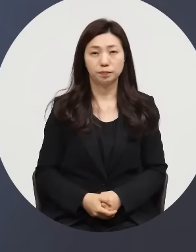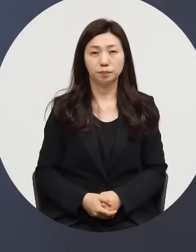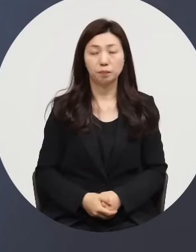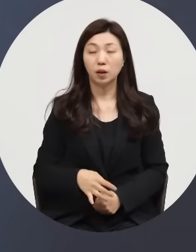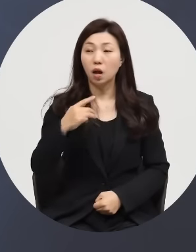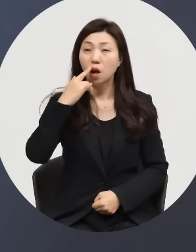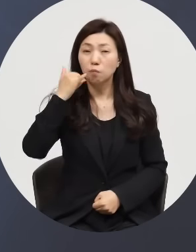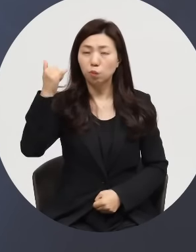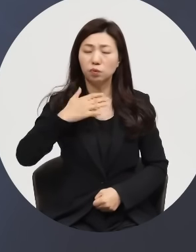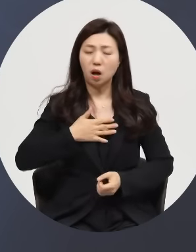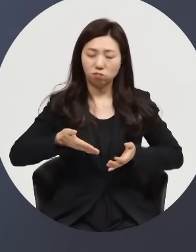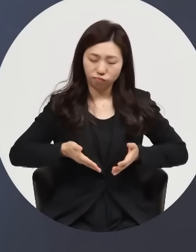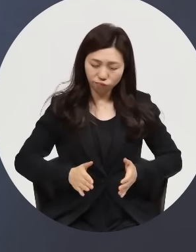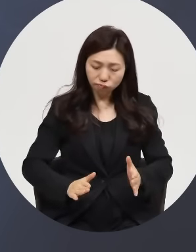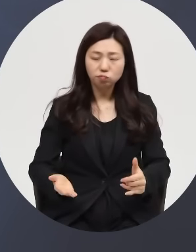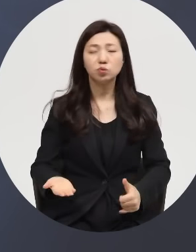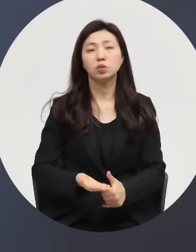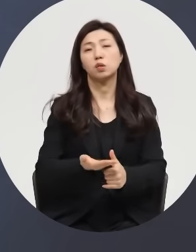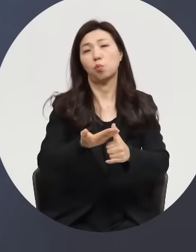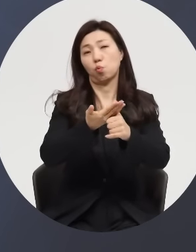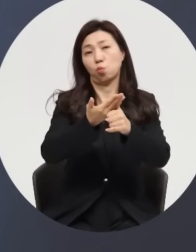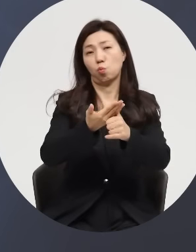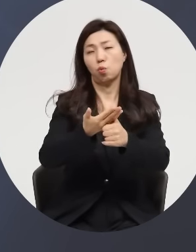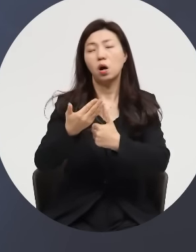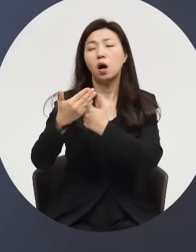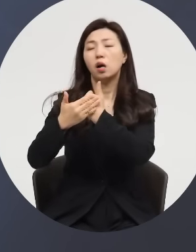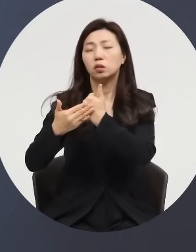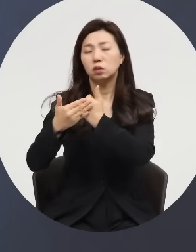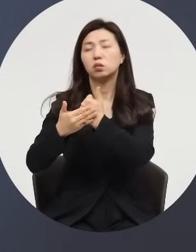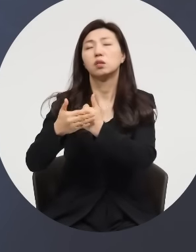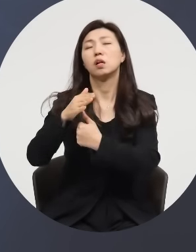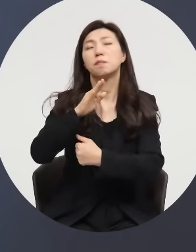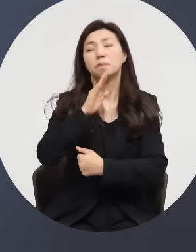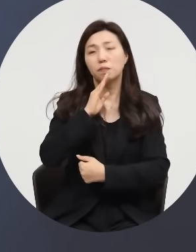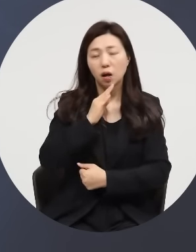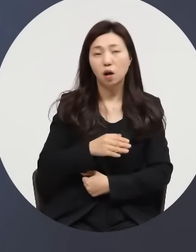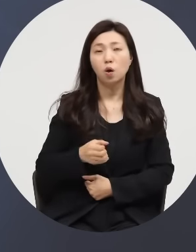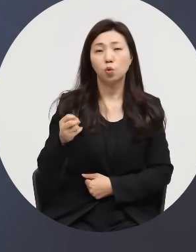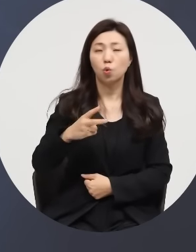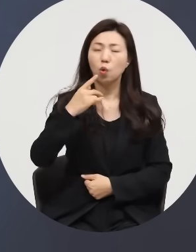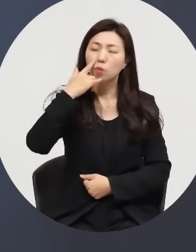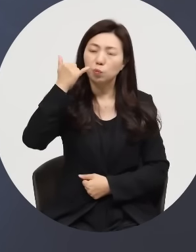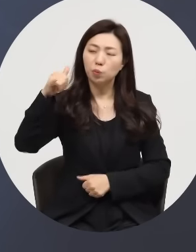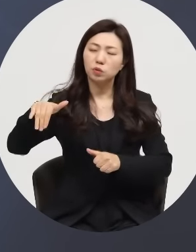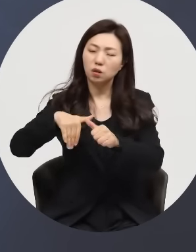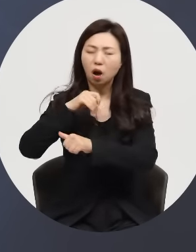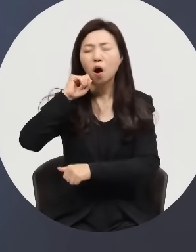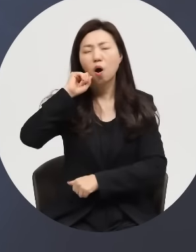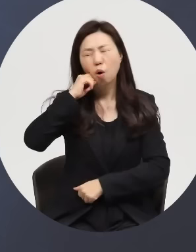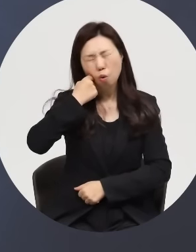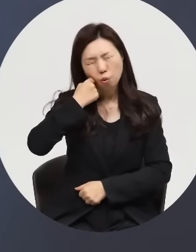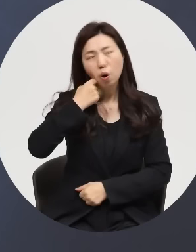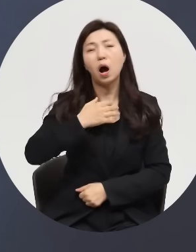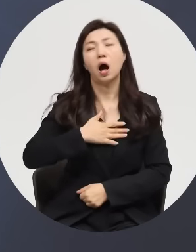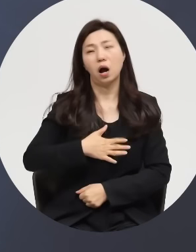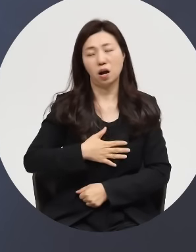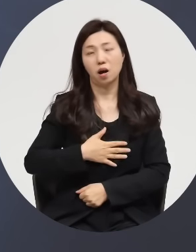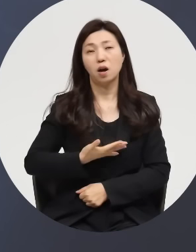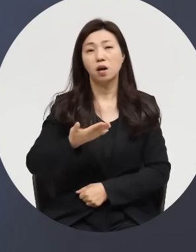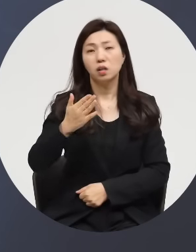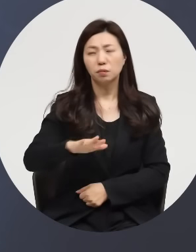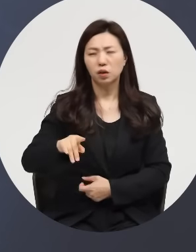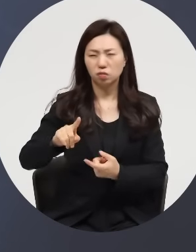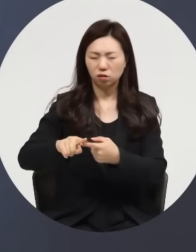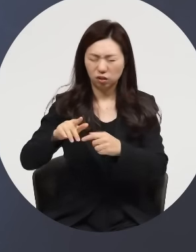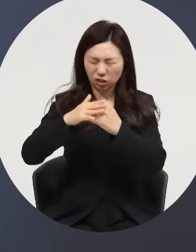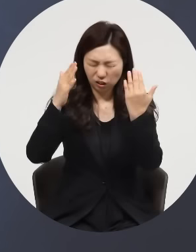여기에는 부모님이 나를 낳아주고 키워주고 그 은혜도 있고 그 다음에 부모님의 어려운 처지도 있고 그런